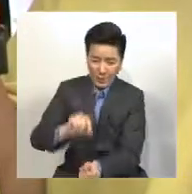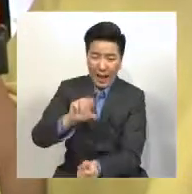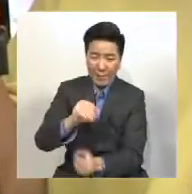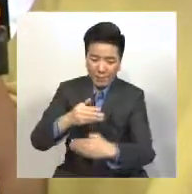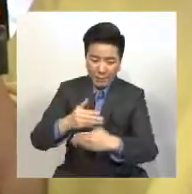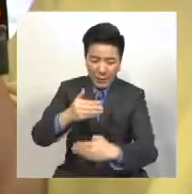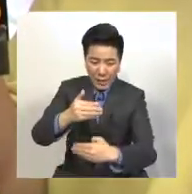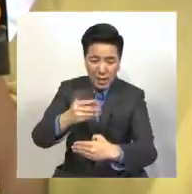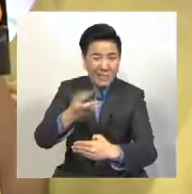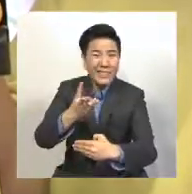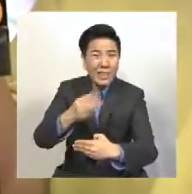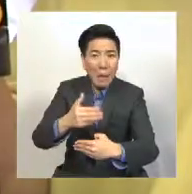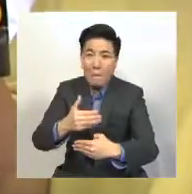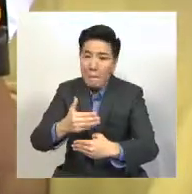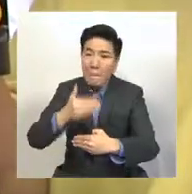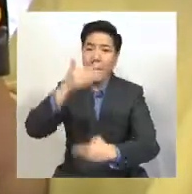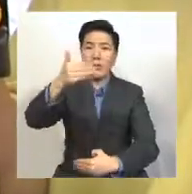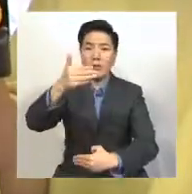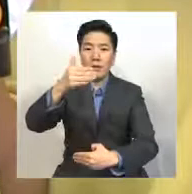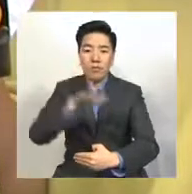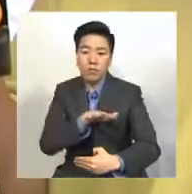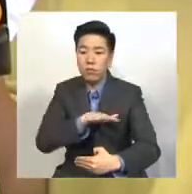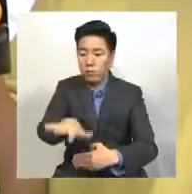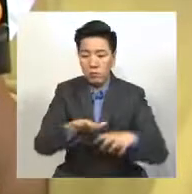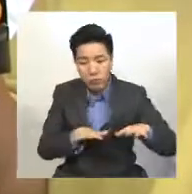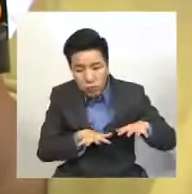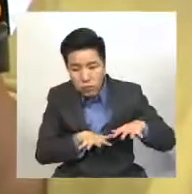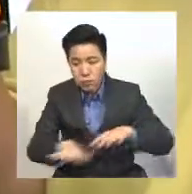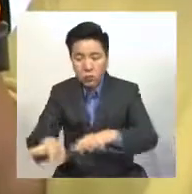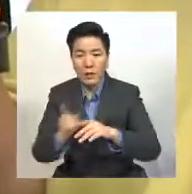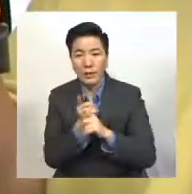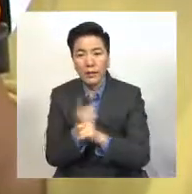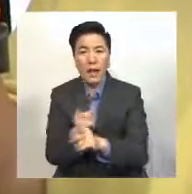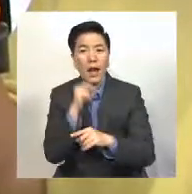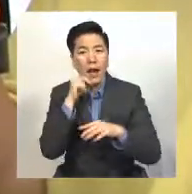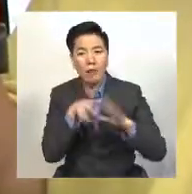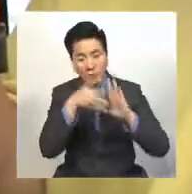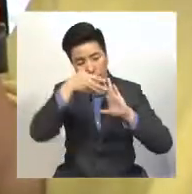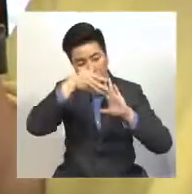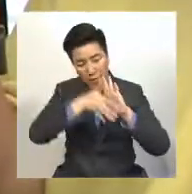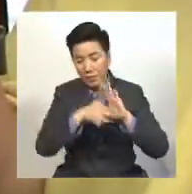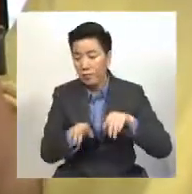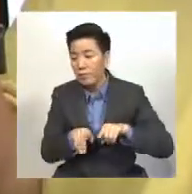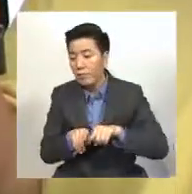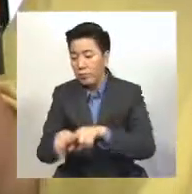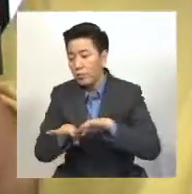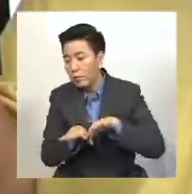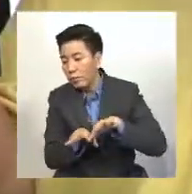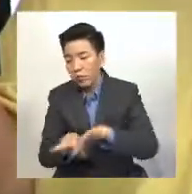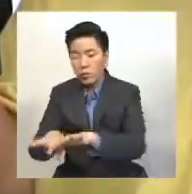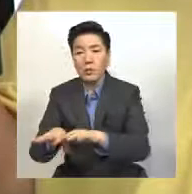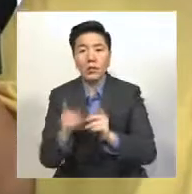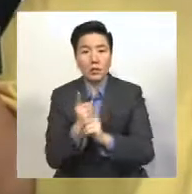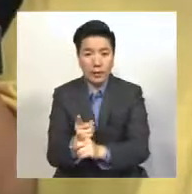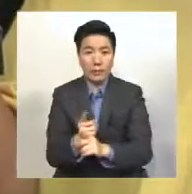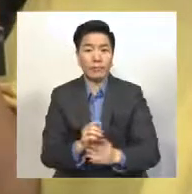เซนเพิ่มเป็น1เมตรแล้วก็ปล่อยให้เขาไหลตามกราวิตี้ก็คือตามแรงโน้มถ่วงธรรมชาติเ